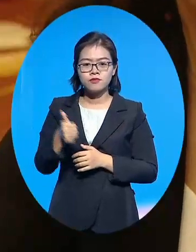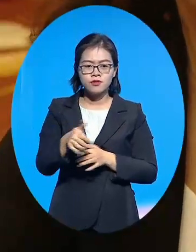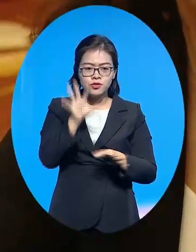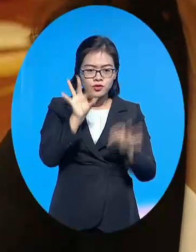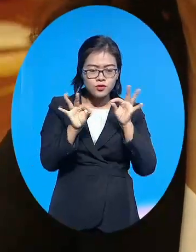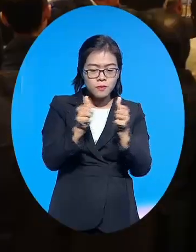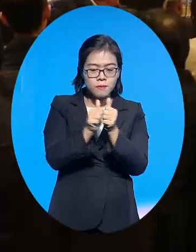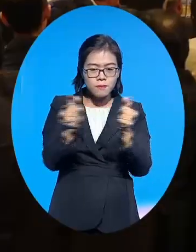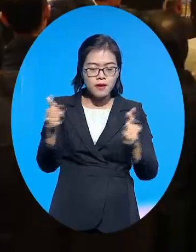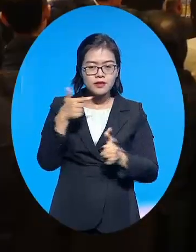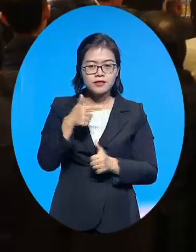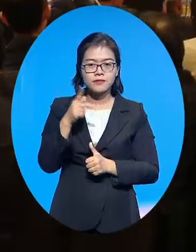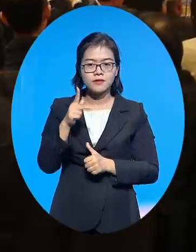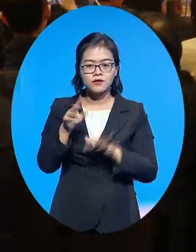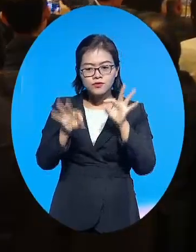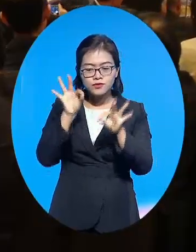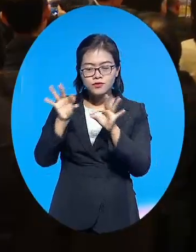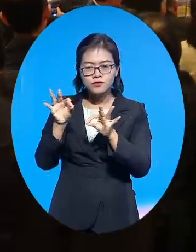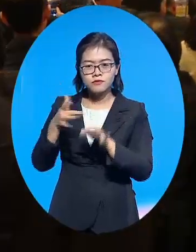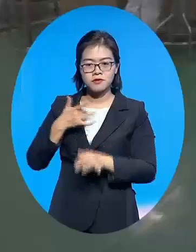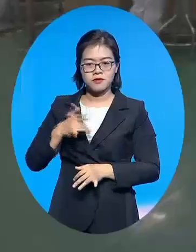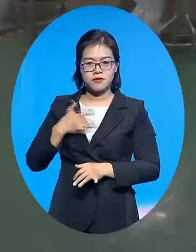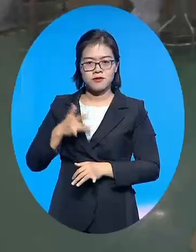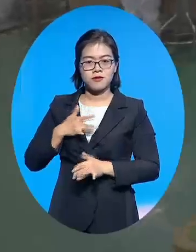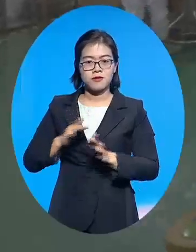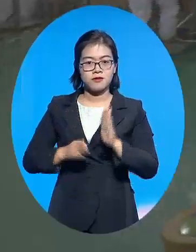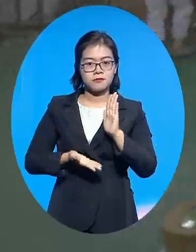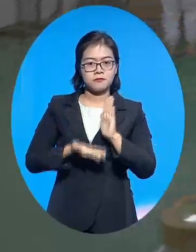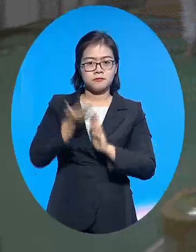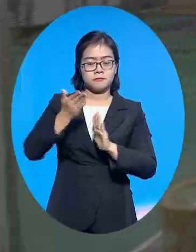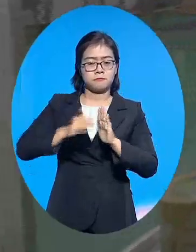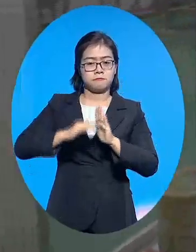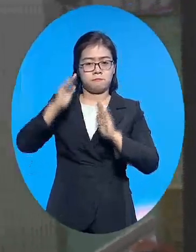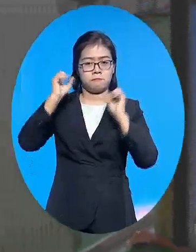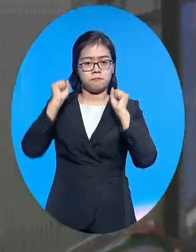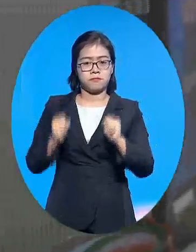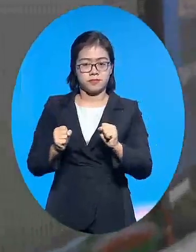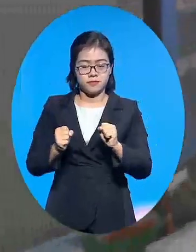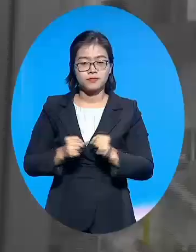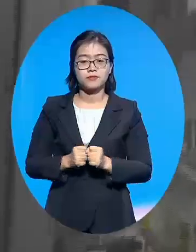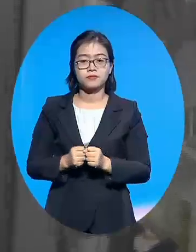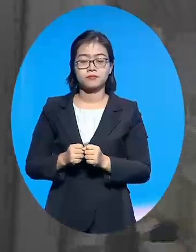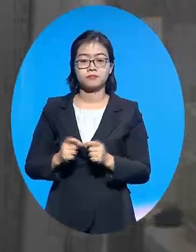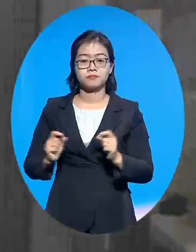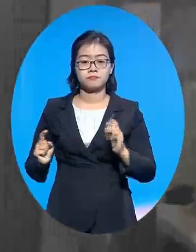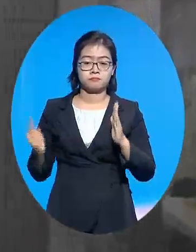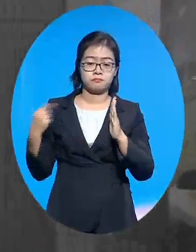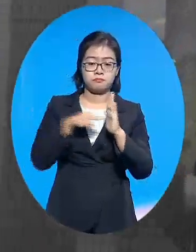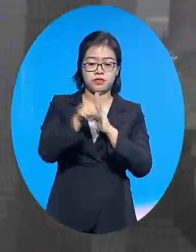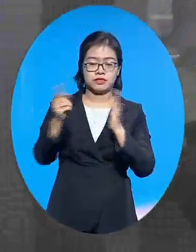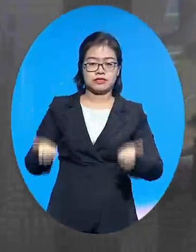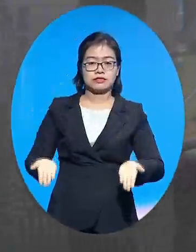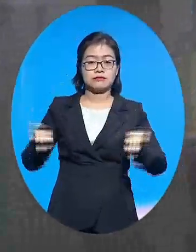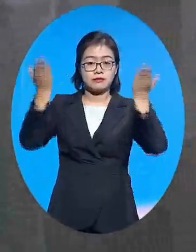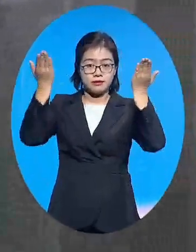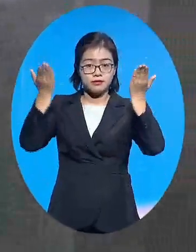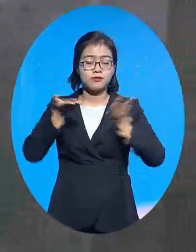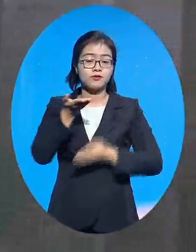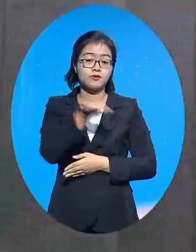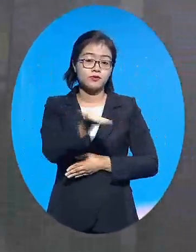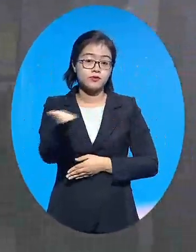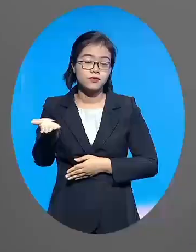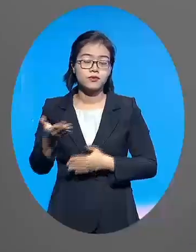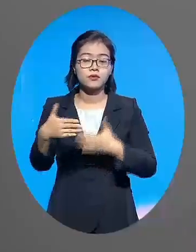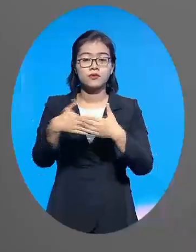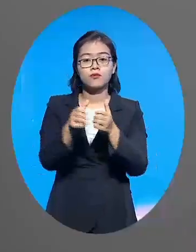nhờ vào lợi ích vượt trội giúp tăng cường miễn dịch đây là lợi ích thiết thực mà sản phẩm đã kịp thời đáp ứng cho nhu cầu cấp thiết của cộng